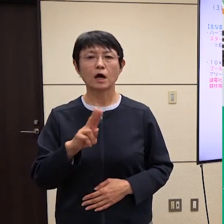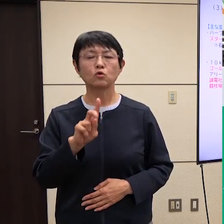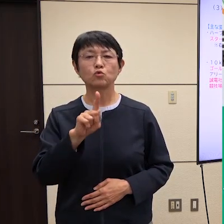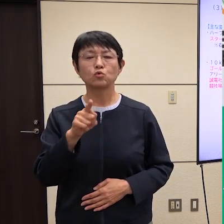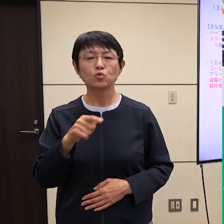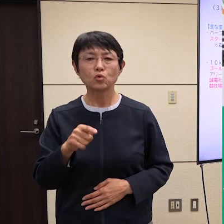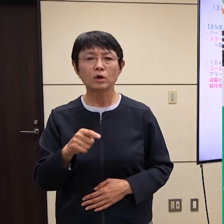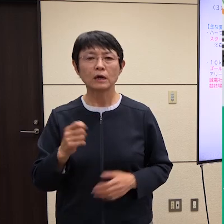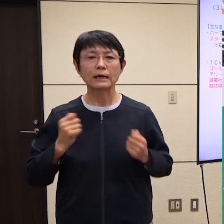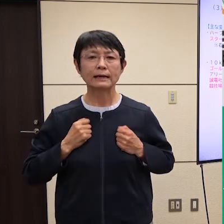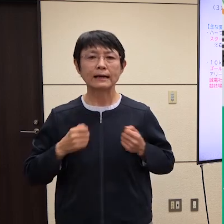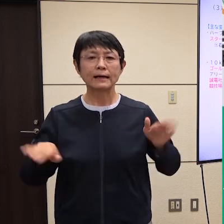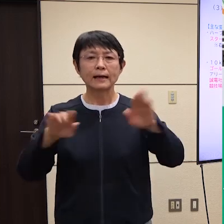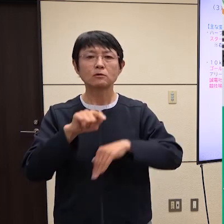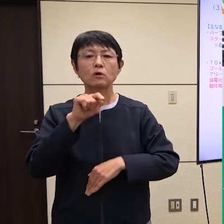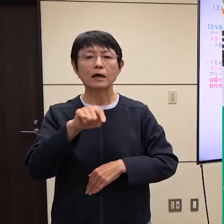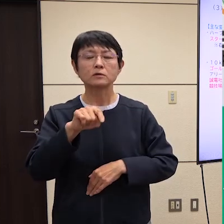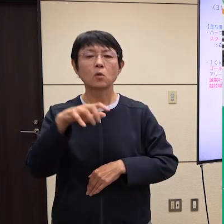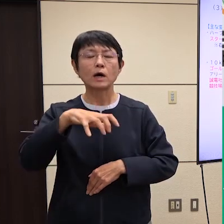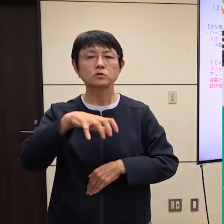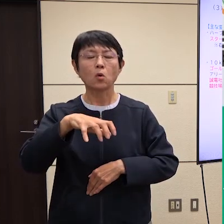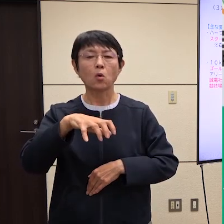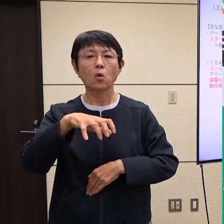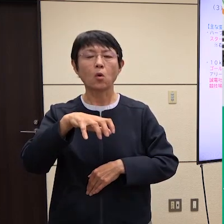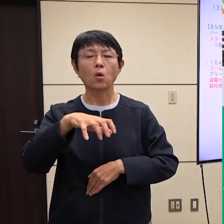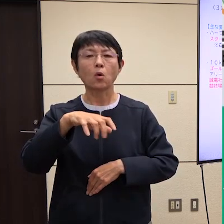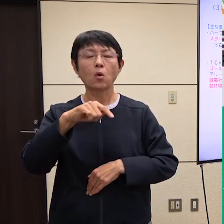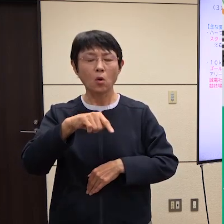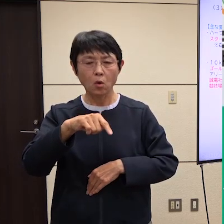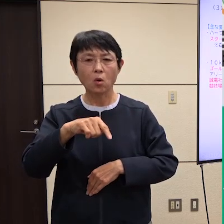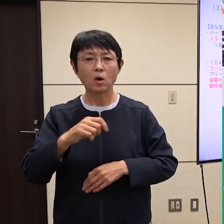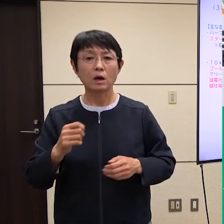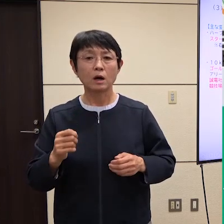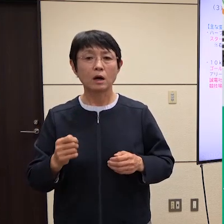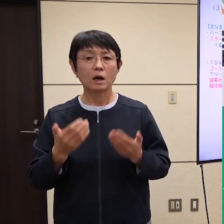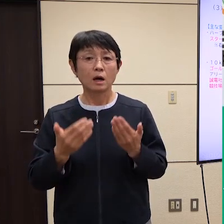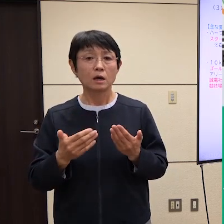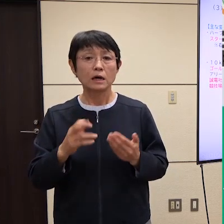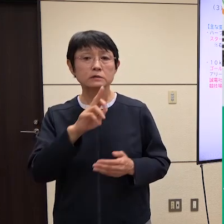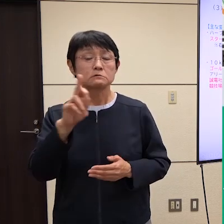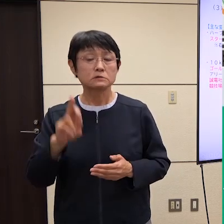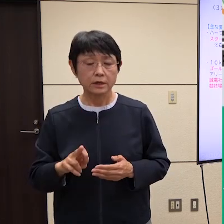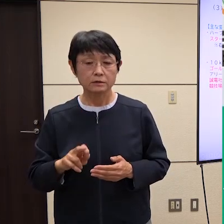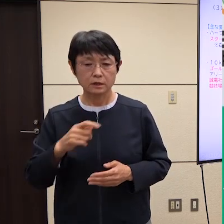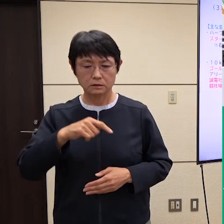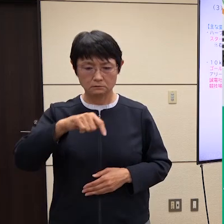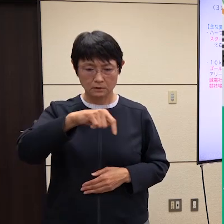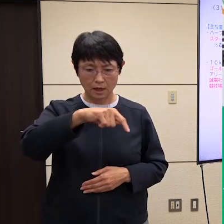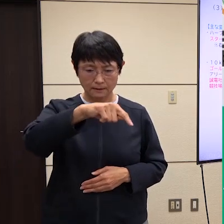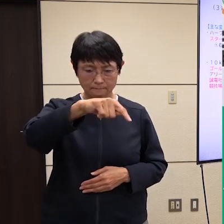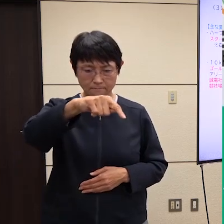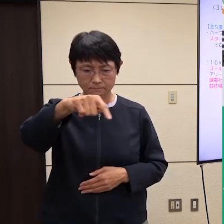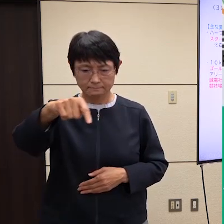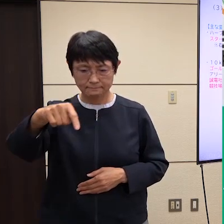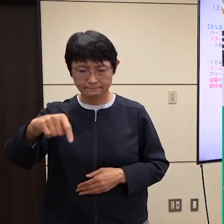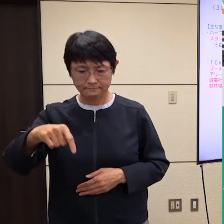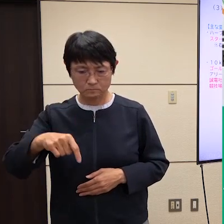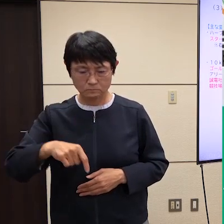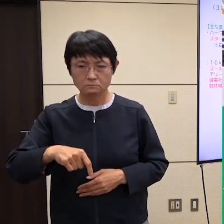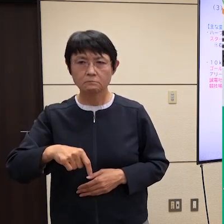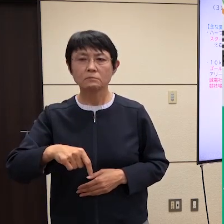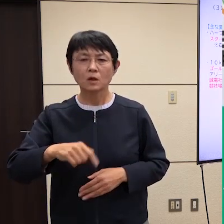ども、今回はこれがですね、行って、学習センターのところで折り返ししてくるというコースにしていたんです